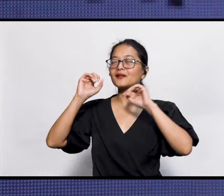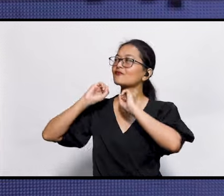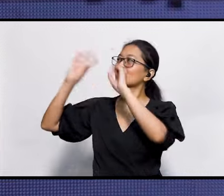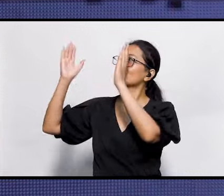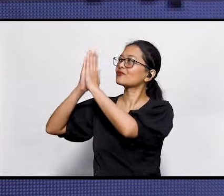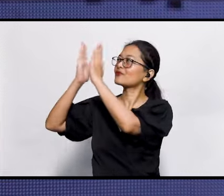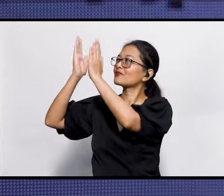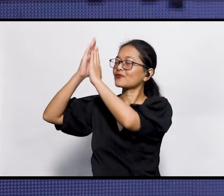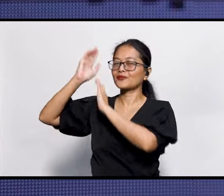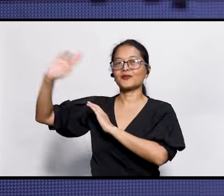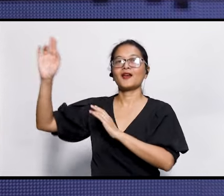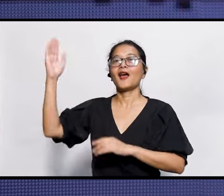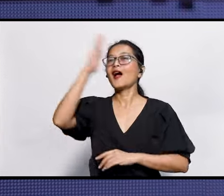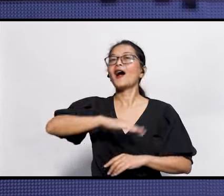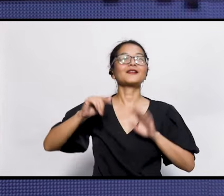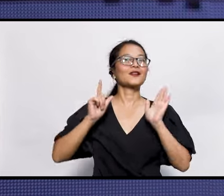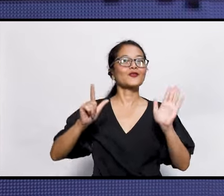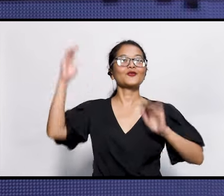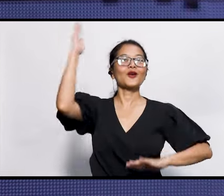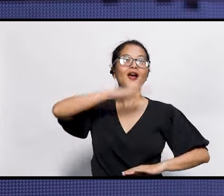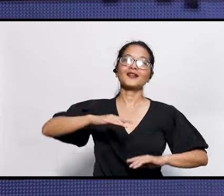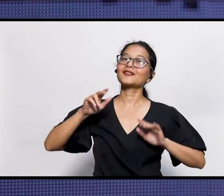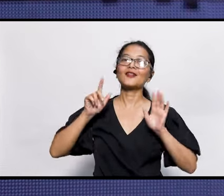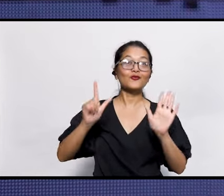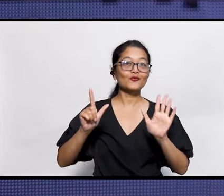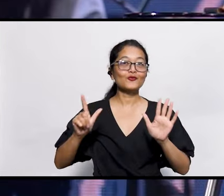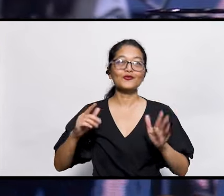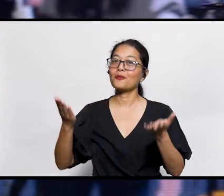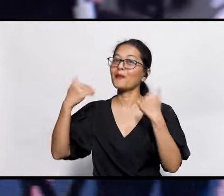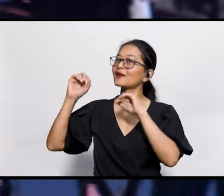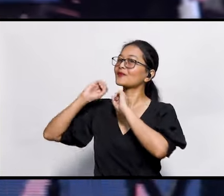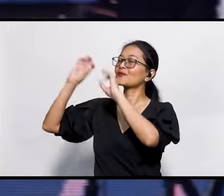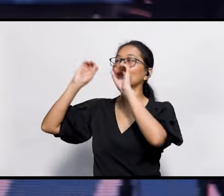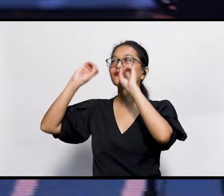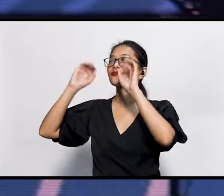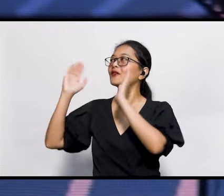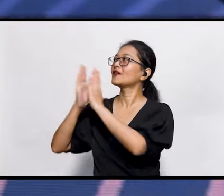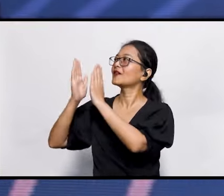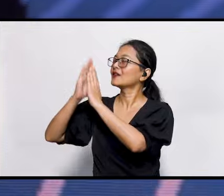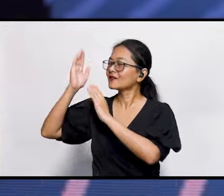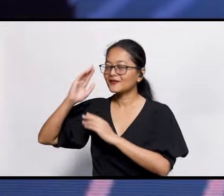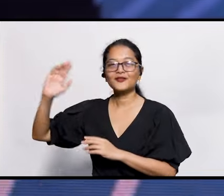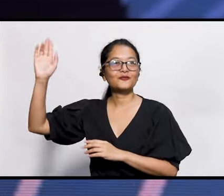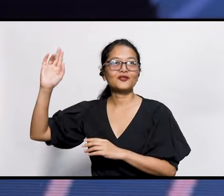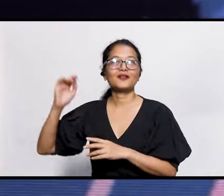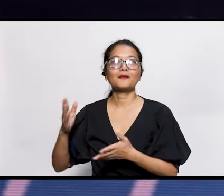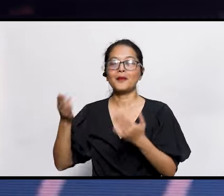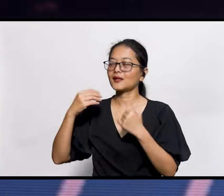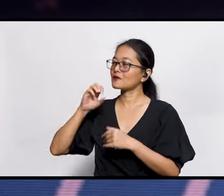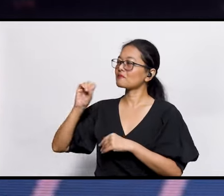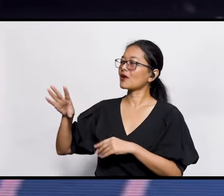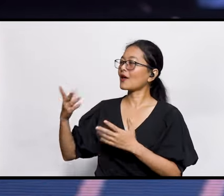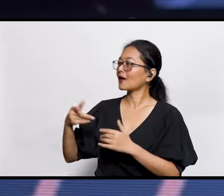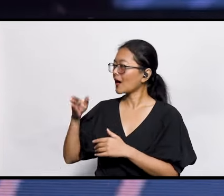praise hari ketu hari ketujuh Shout of praise kenalan kasih tos Yuk kita You are call to